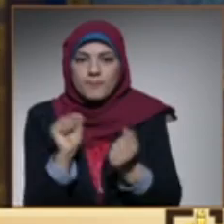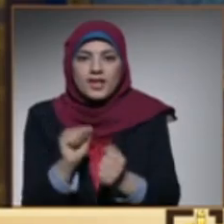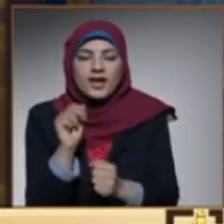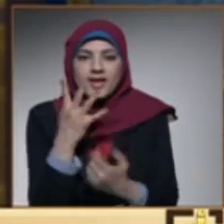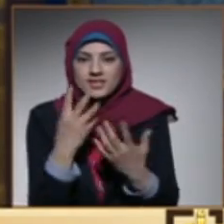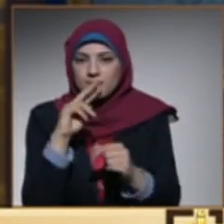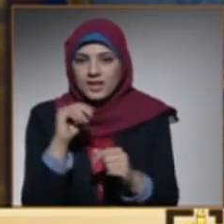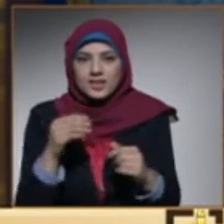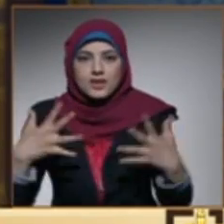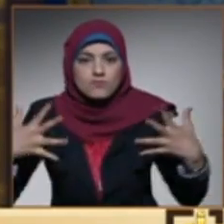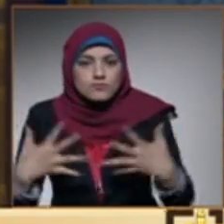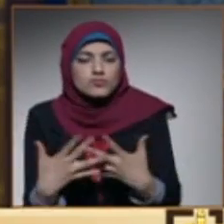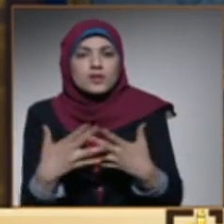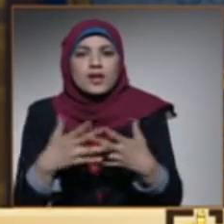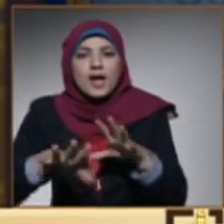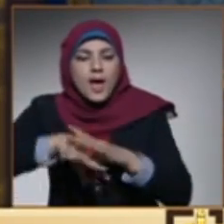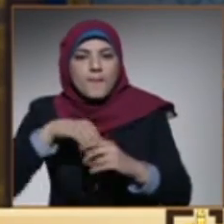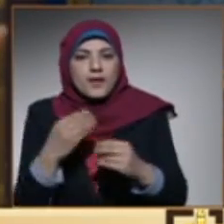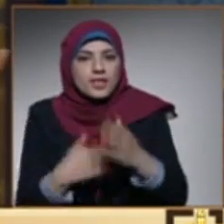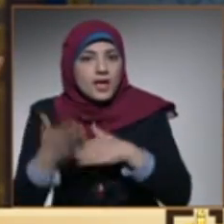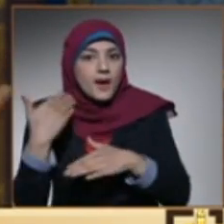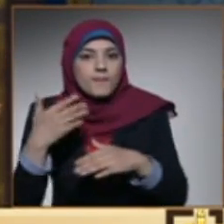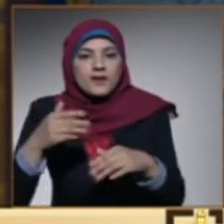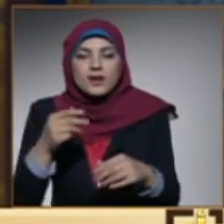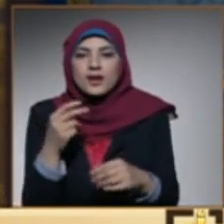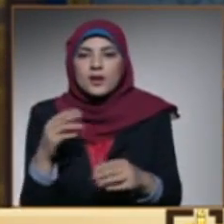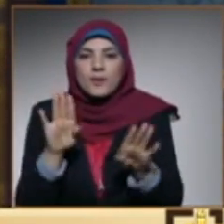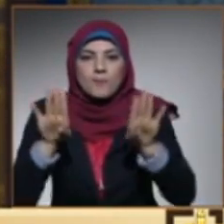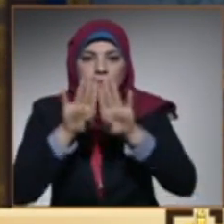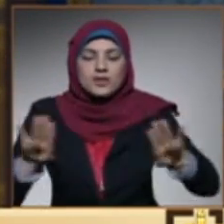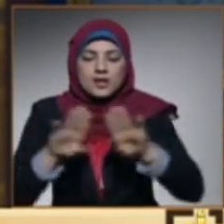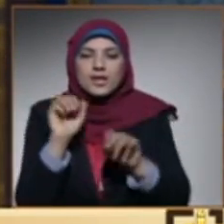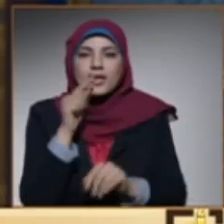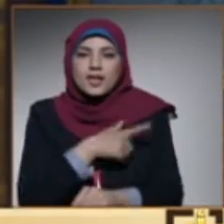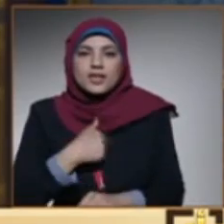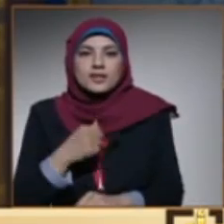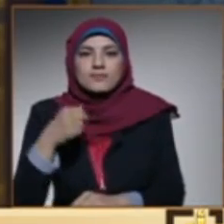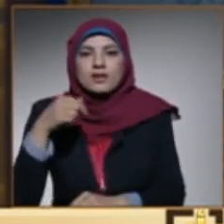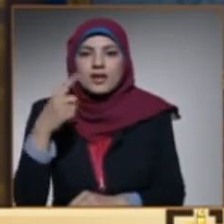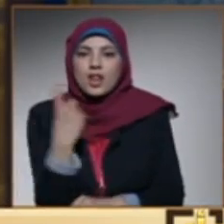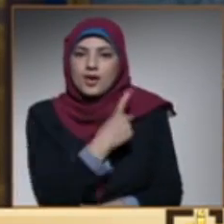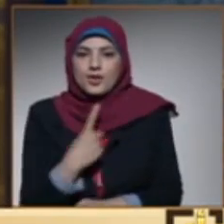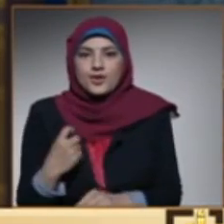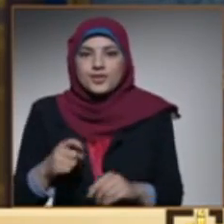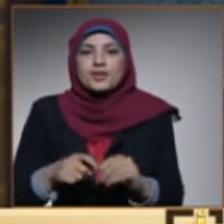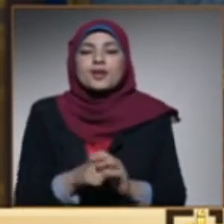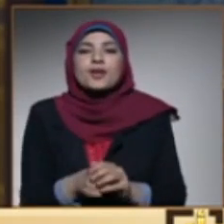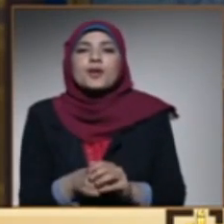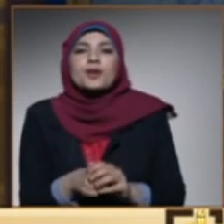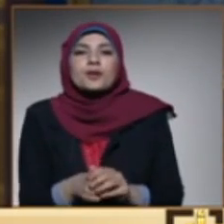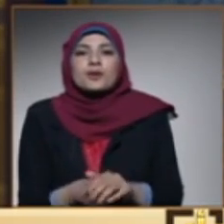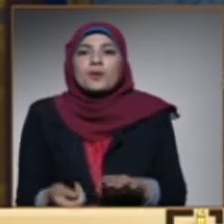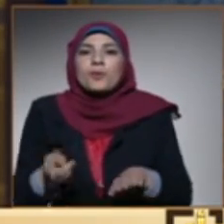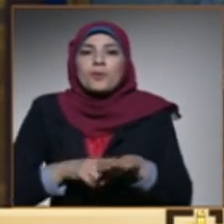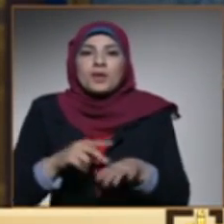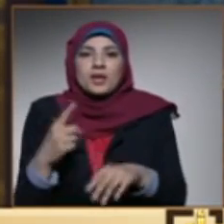اول مسرحيه طبعا تدمج بين الصم ومجموعه من المتكلمين من الفنون العالي المعهد المسرحي،